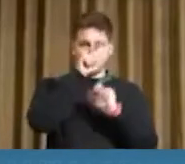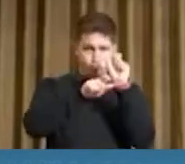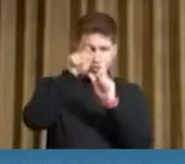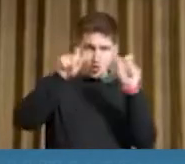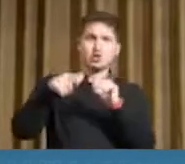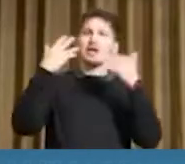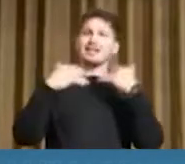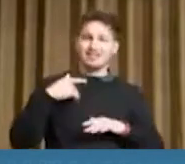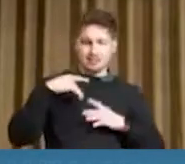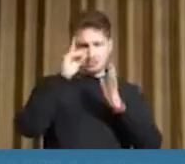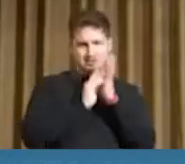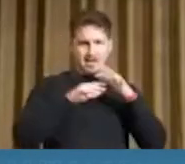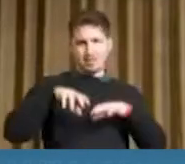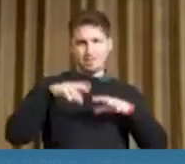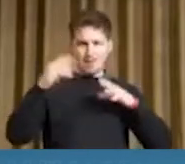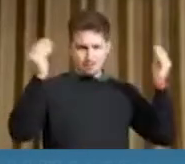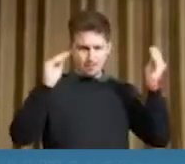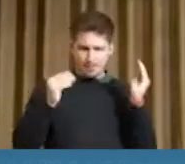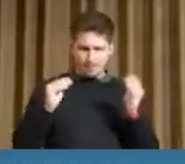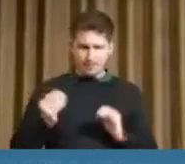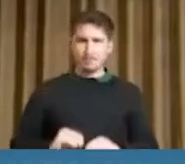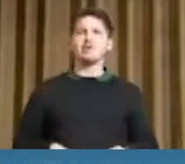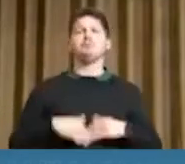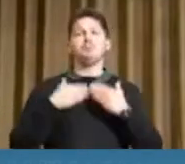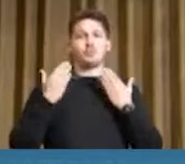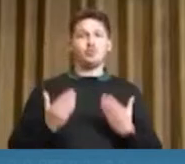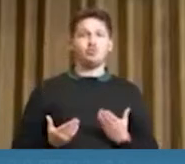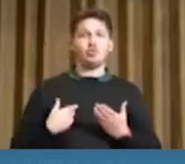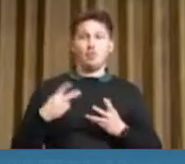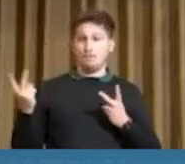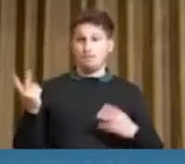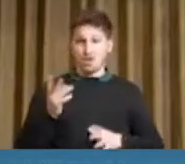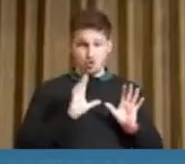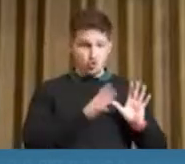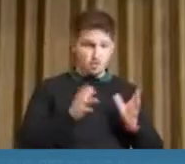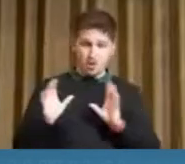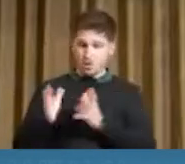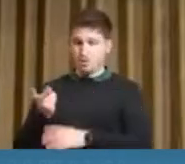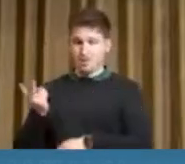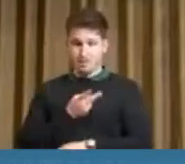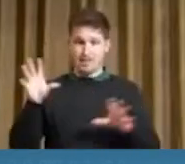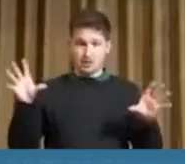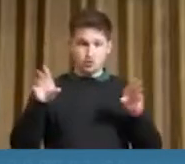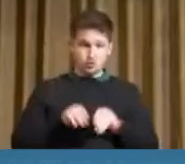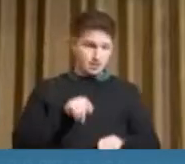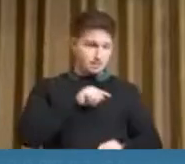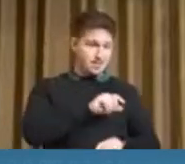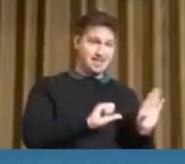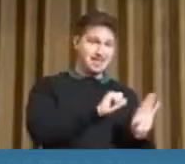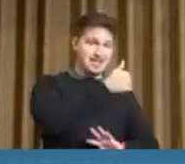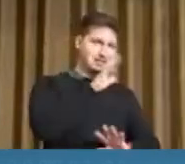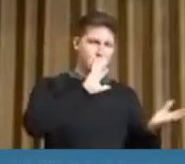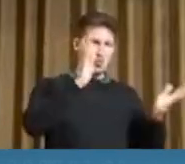Athleten in der Datenbank angelegt. Beide Kohorten zusammengenommen, in der Kohorte 1 sind es etwa 1100,